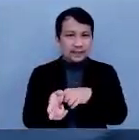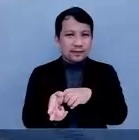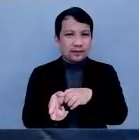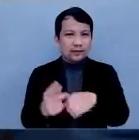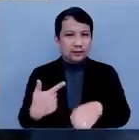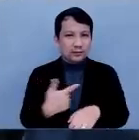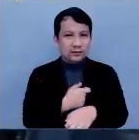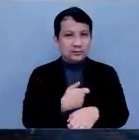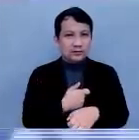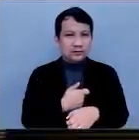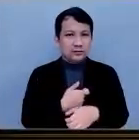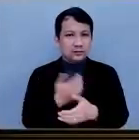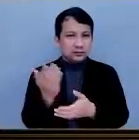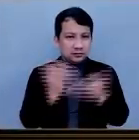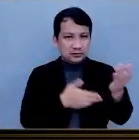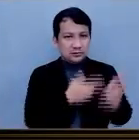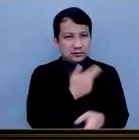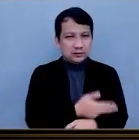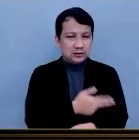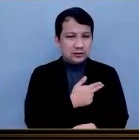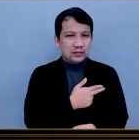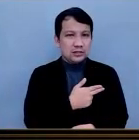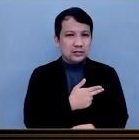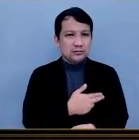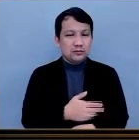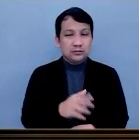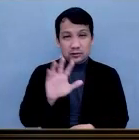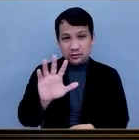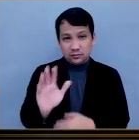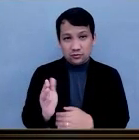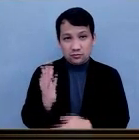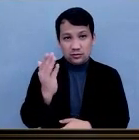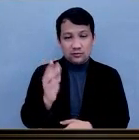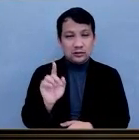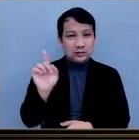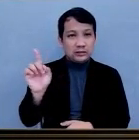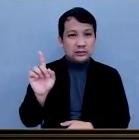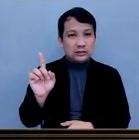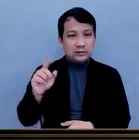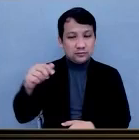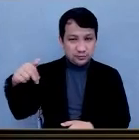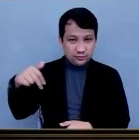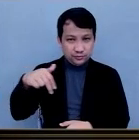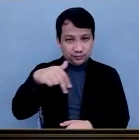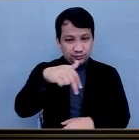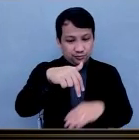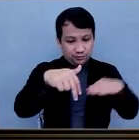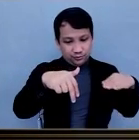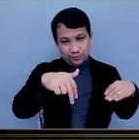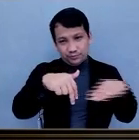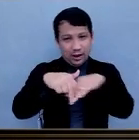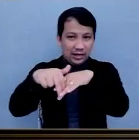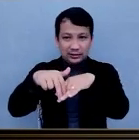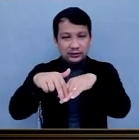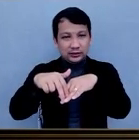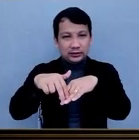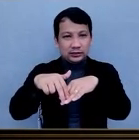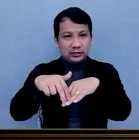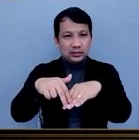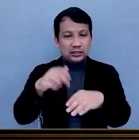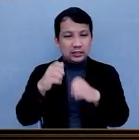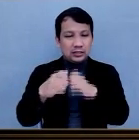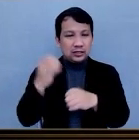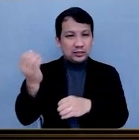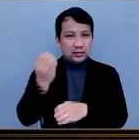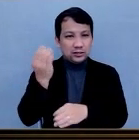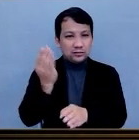ospital ang mga sugatan. Mag-aalas 5 ng umaga naman, isang jaywalker ang na-hit and run sa EDSA Ortigas northbound sa tapat ng